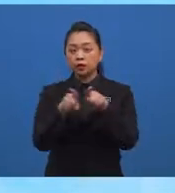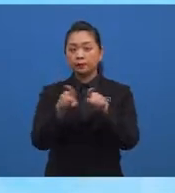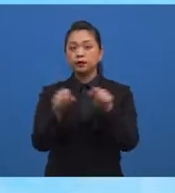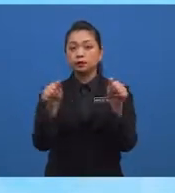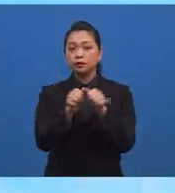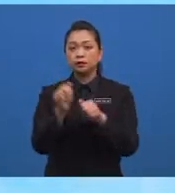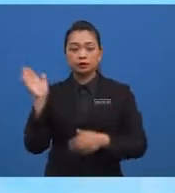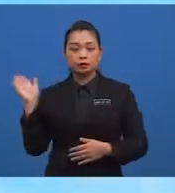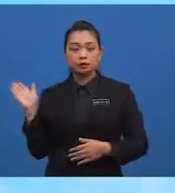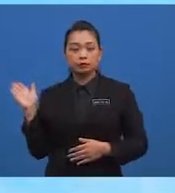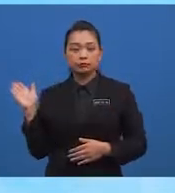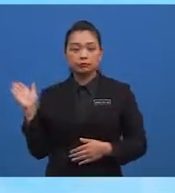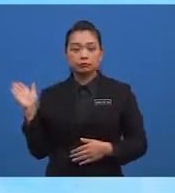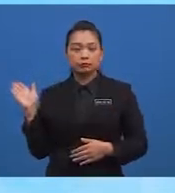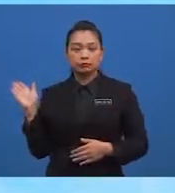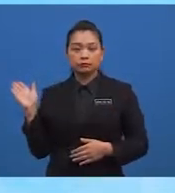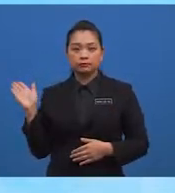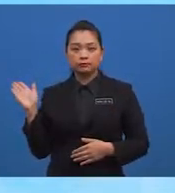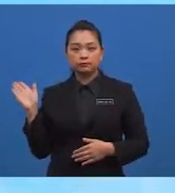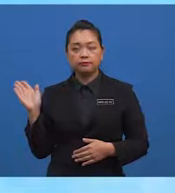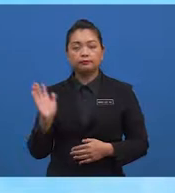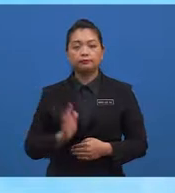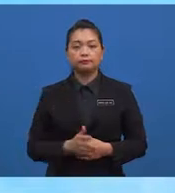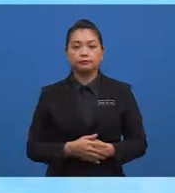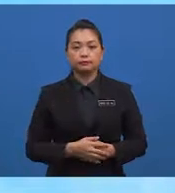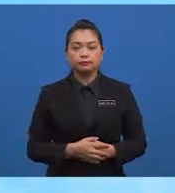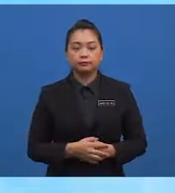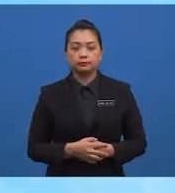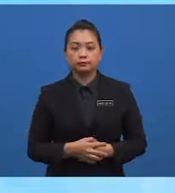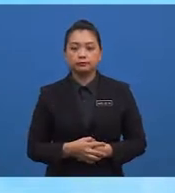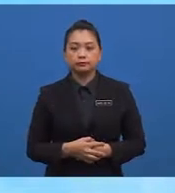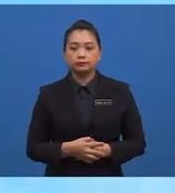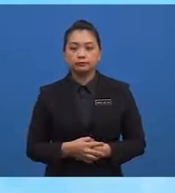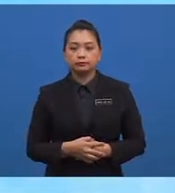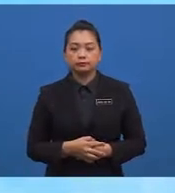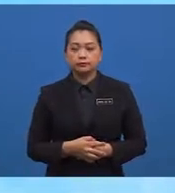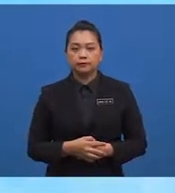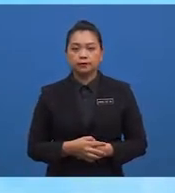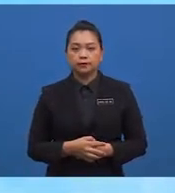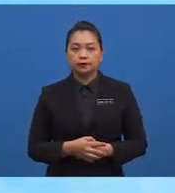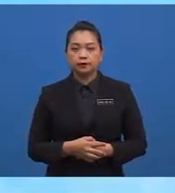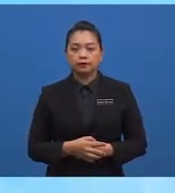sama dengan DC tolak DF tolak GC.